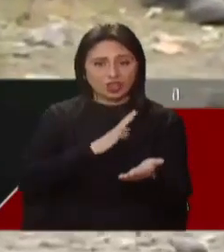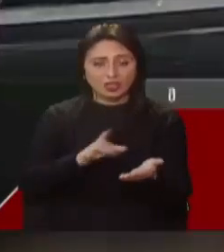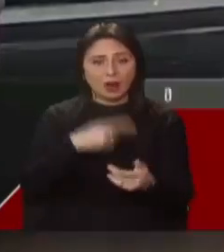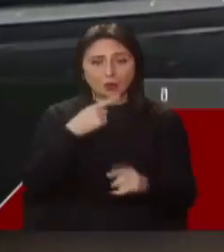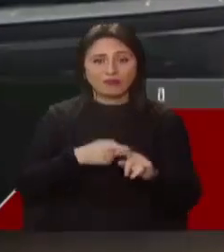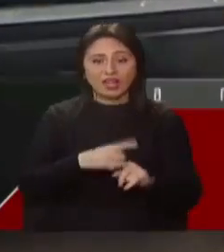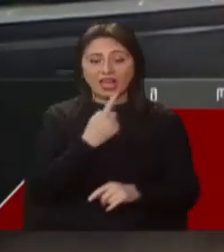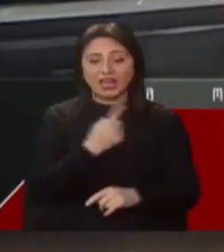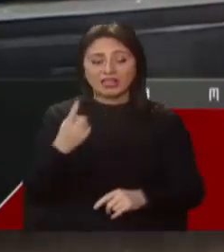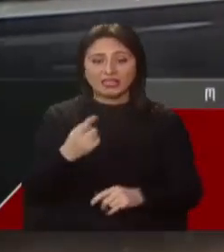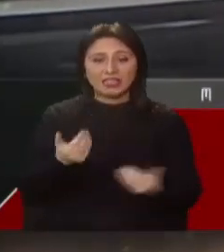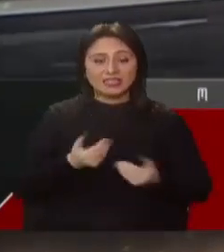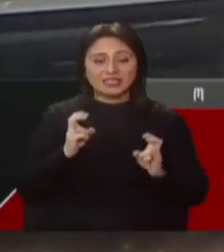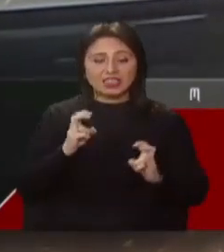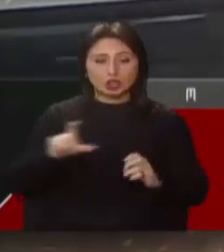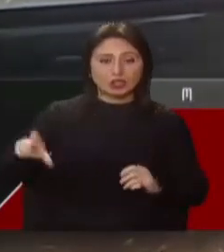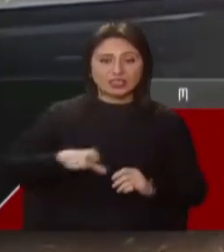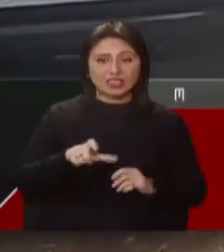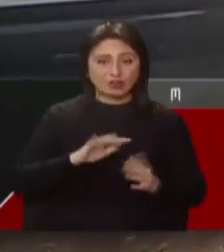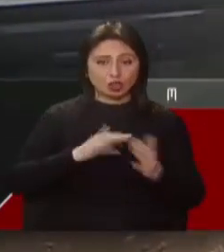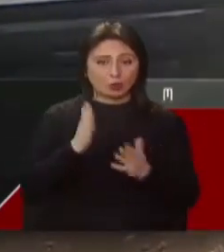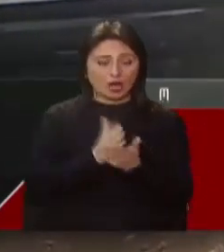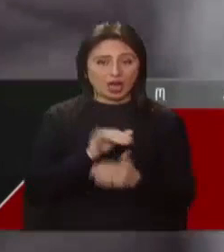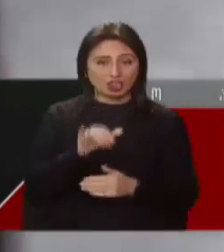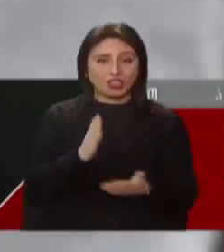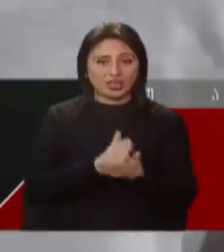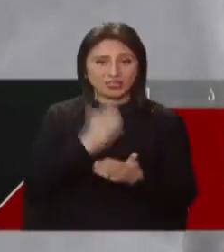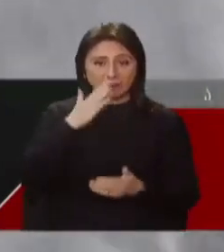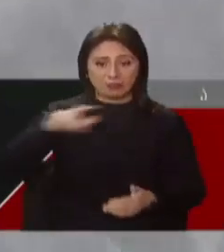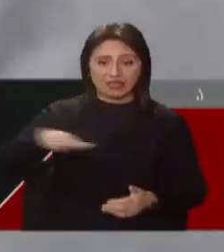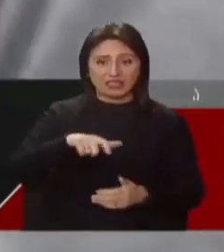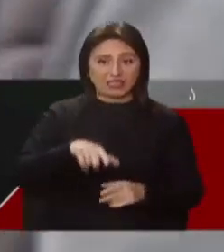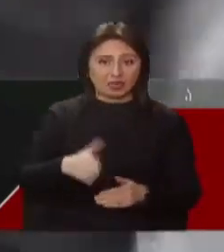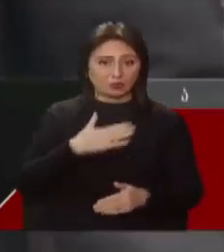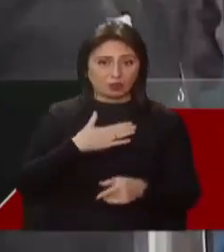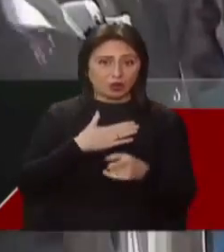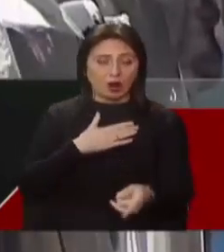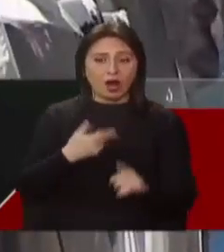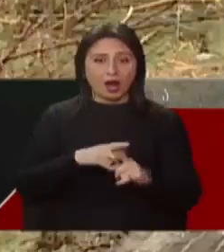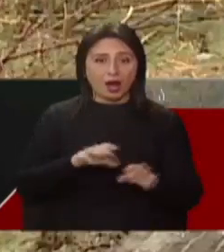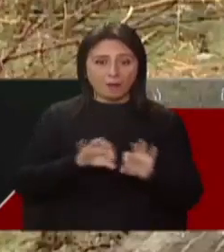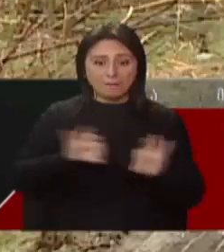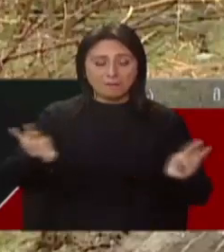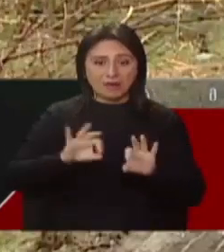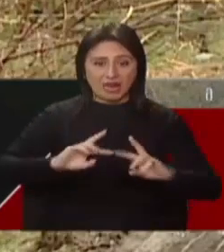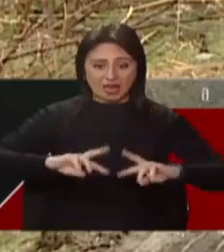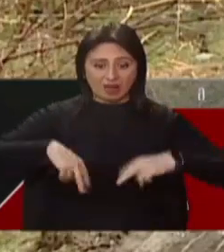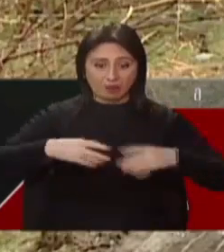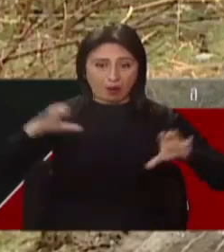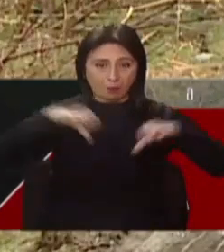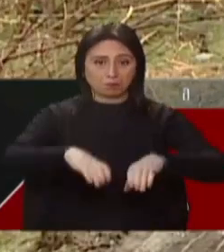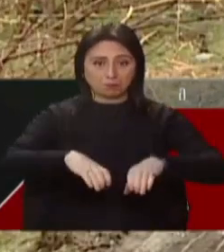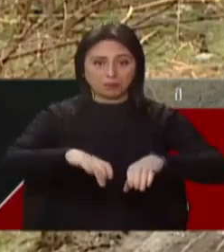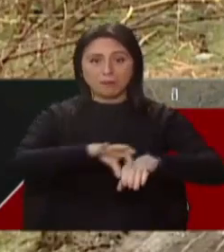Ამბობენ, რომ ერთადერთი სასიცოცხლო წყარო, რომელიც სოფელს გააჩნია, ეს არის მდინარე ლოპოტა და მისი მილებში მოქცევის